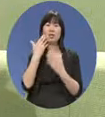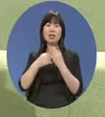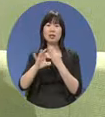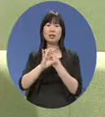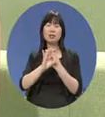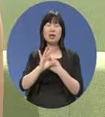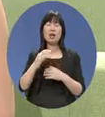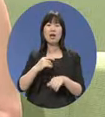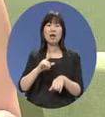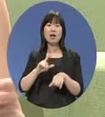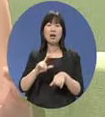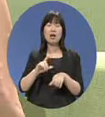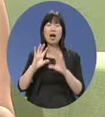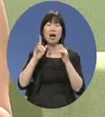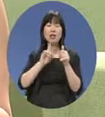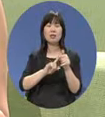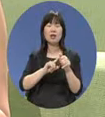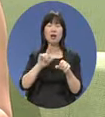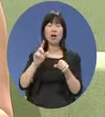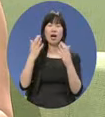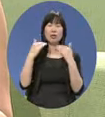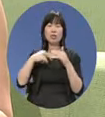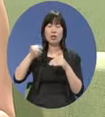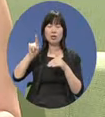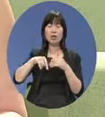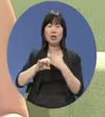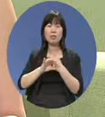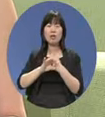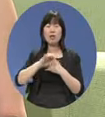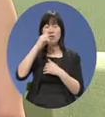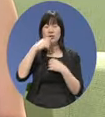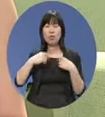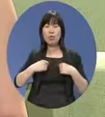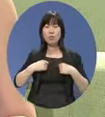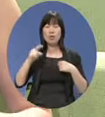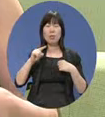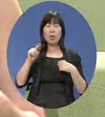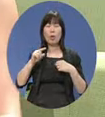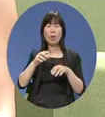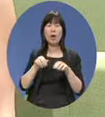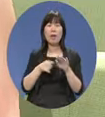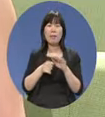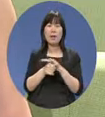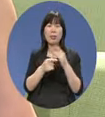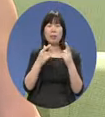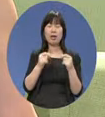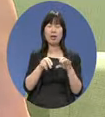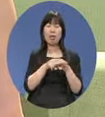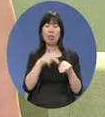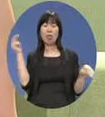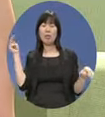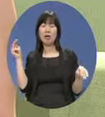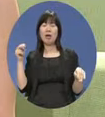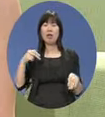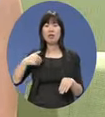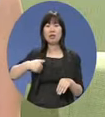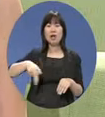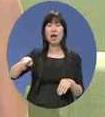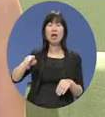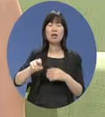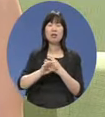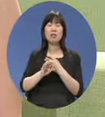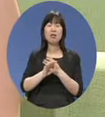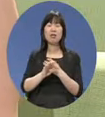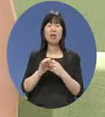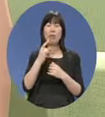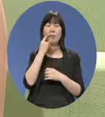예를 들어서 애가 맨날 학교 갔다 오면은 그냥 옷을 그냥 무슨 뱀 허물 벗듯 그대로 벗어놓고 네. 가버려. 그럼 엄마는 진짜